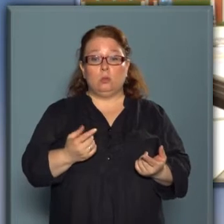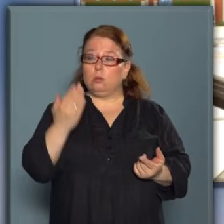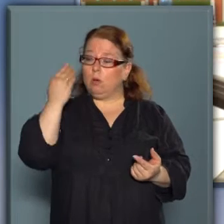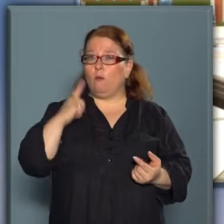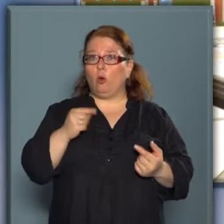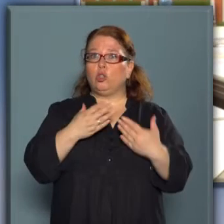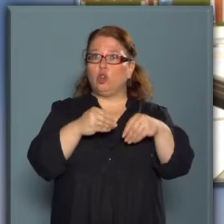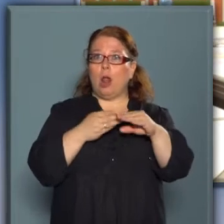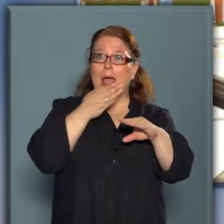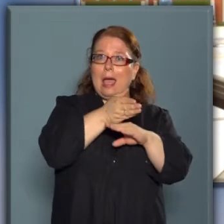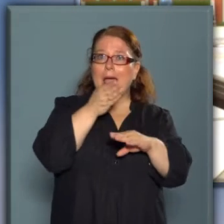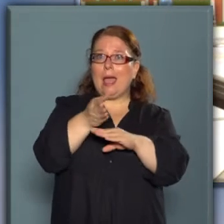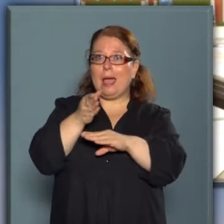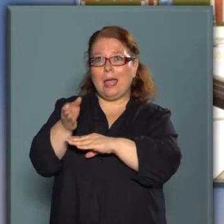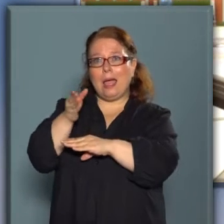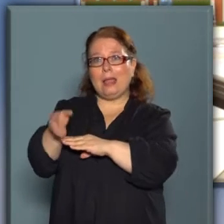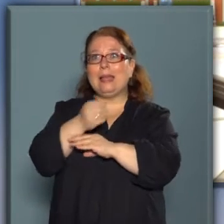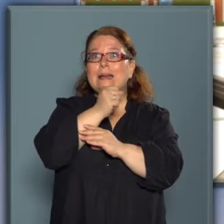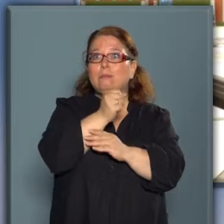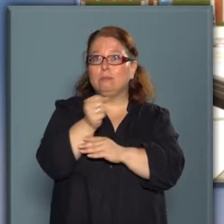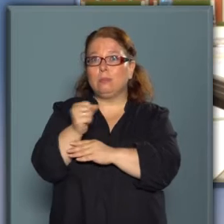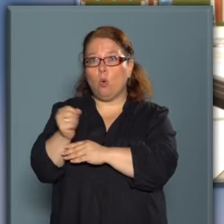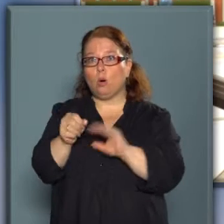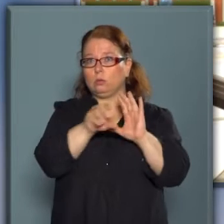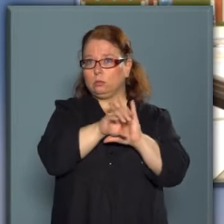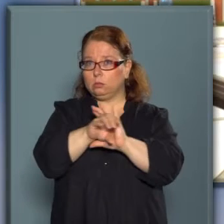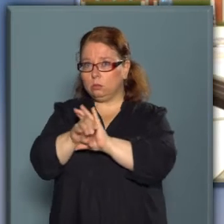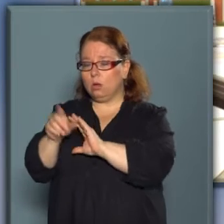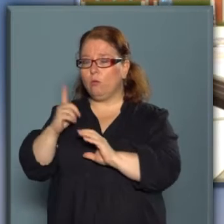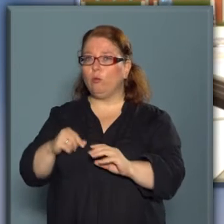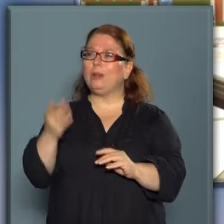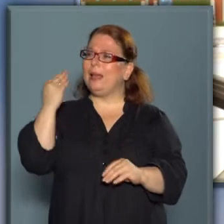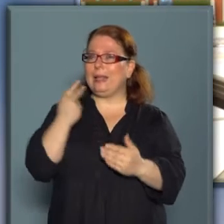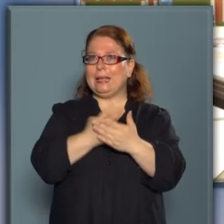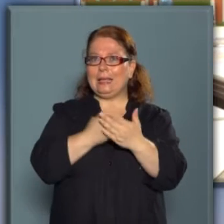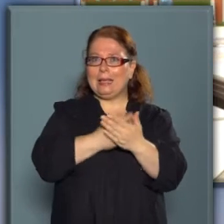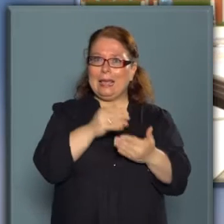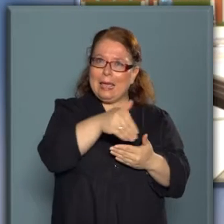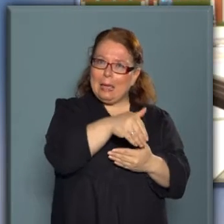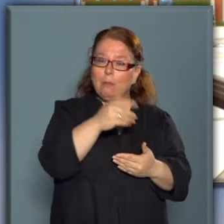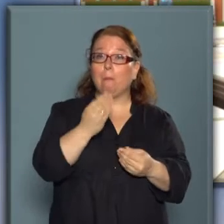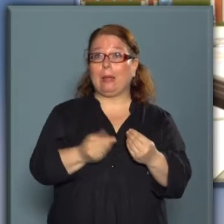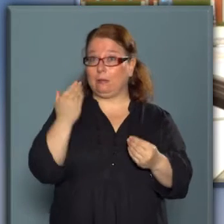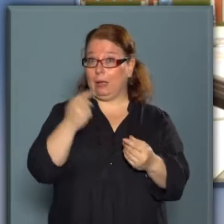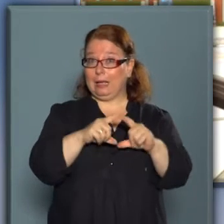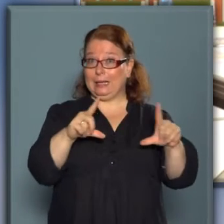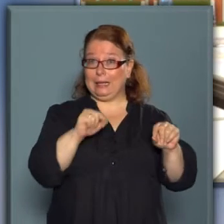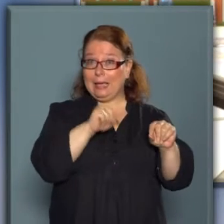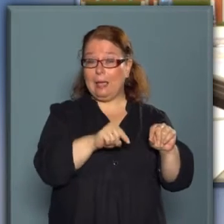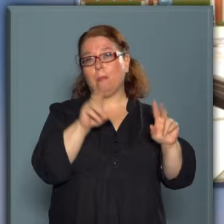járták a családokat, a családokkal riportokat készítettek, régi képeket, hiszen a képek